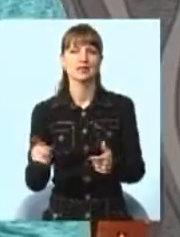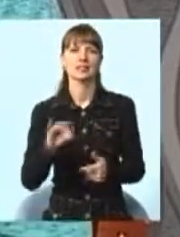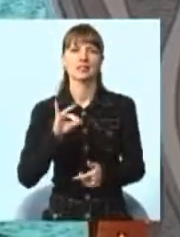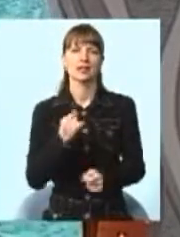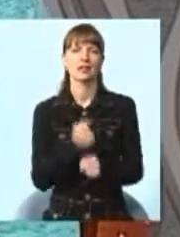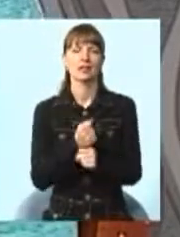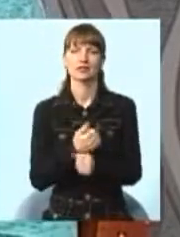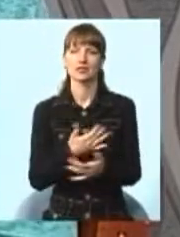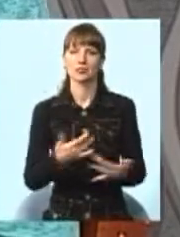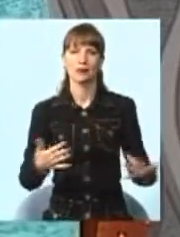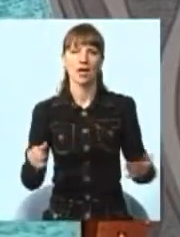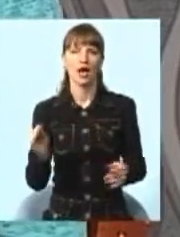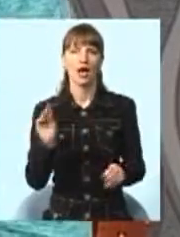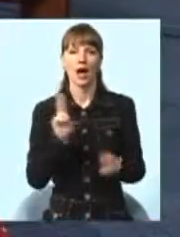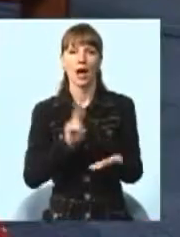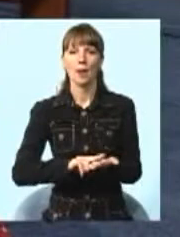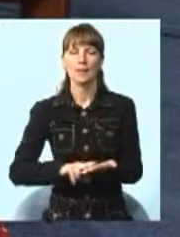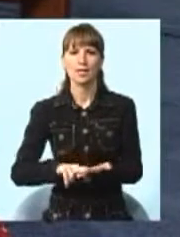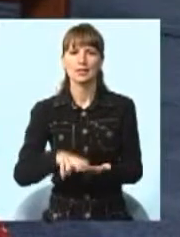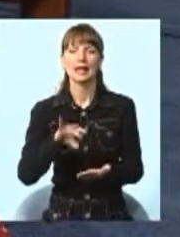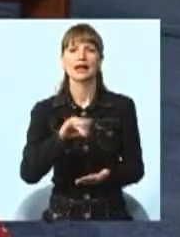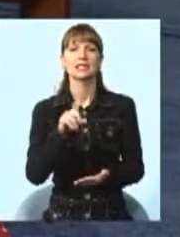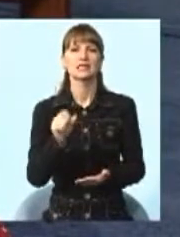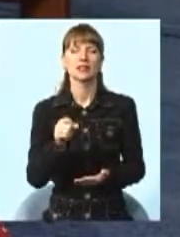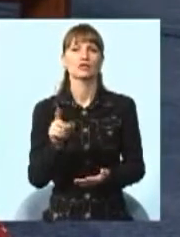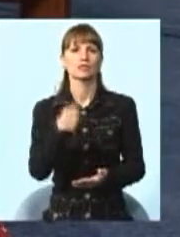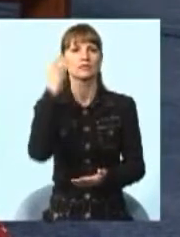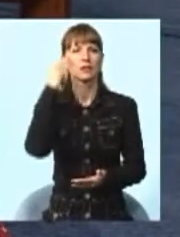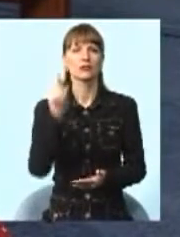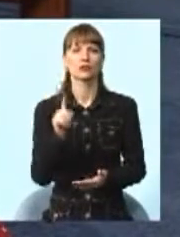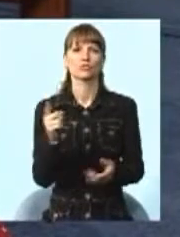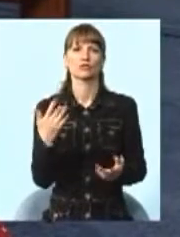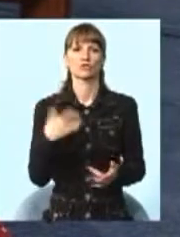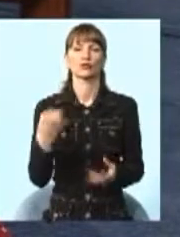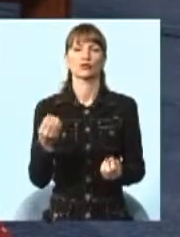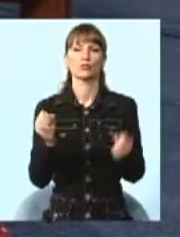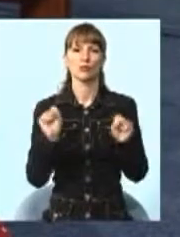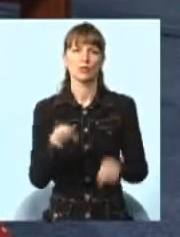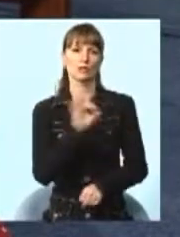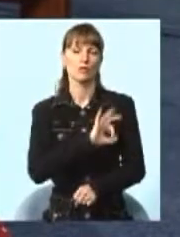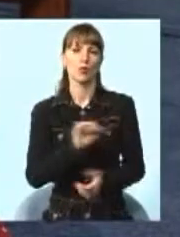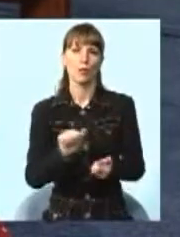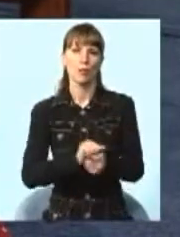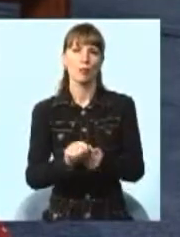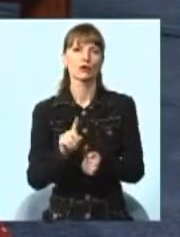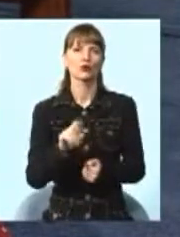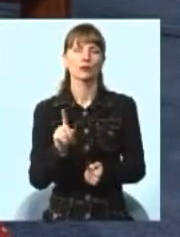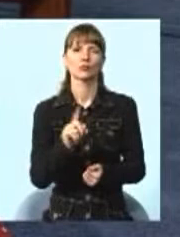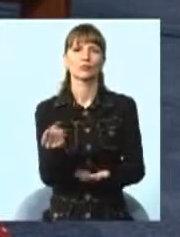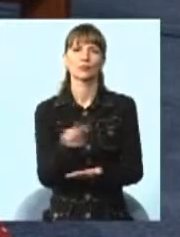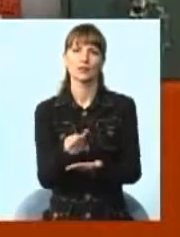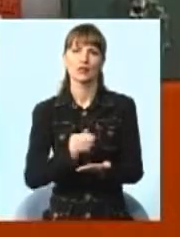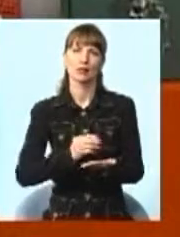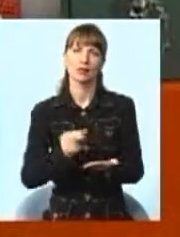власне, робити з нього різноманітні аплікації. Лізо, а що тобі відомо, для чого ще можна використовувати папір, окрім того, щоб щось писати чи